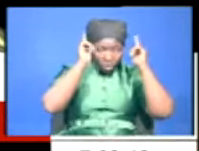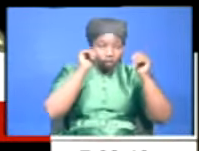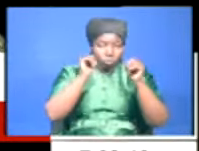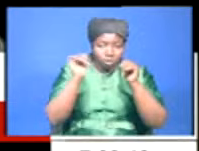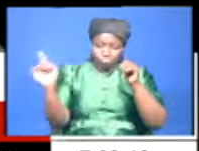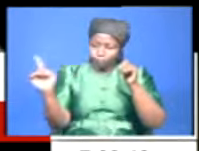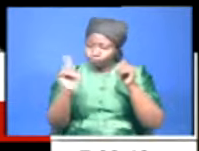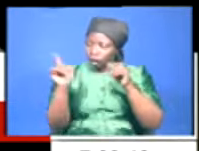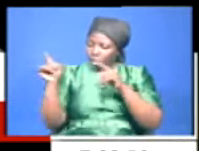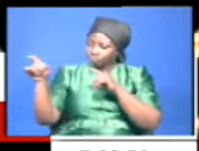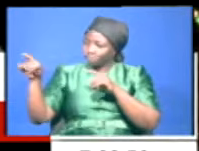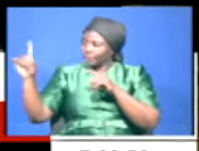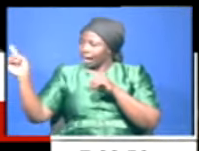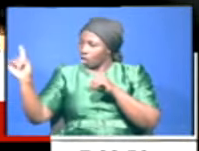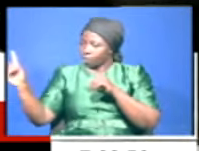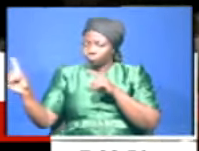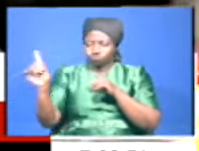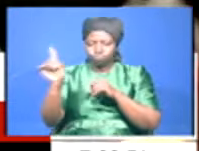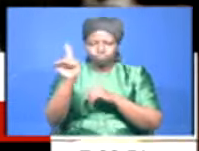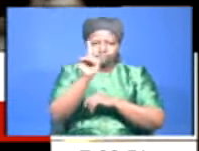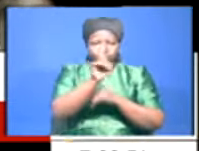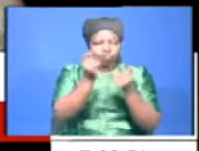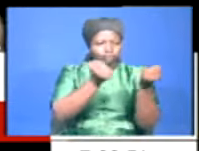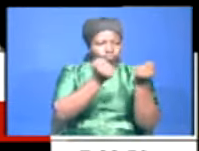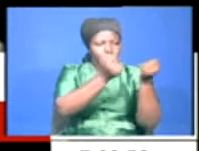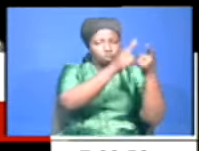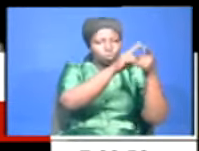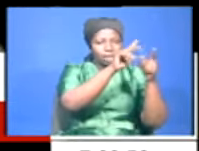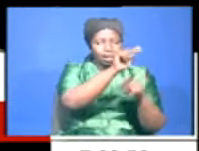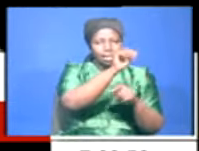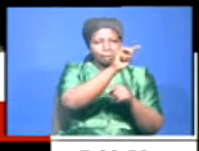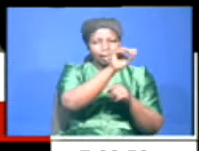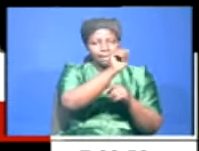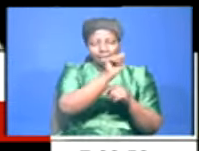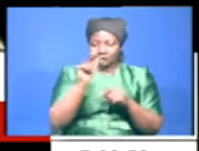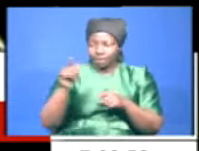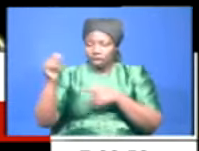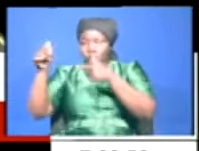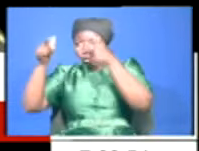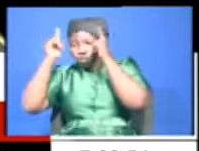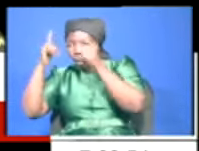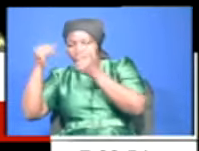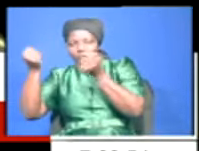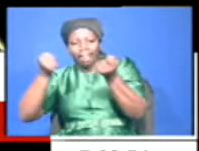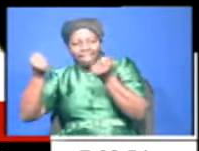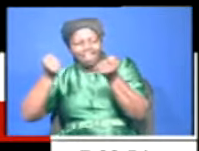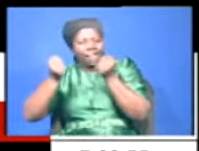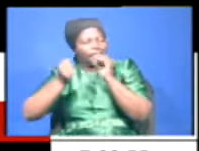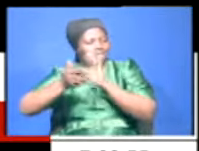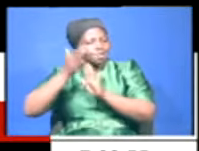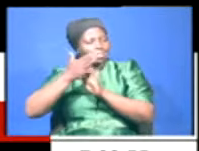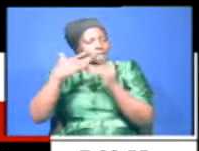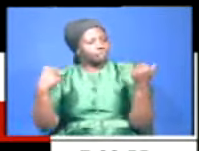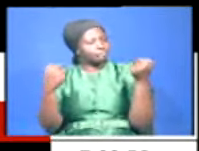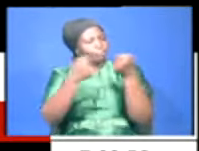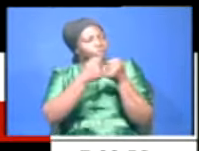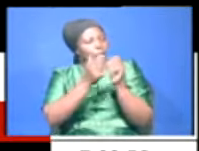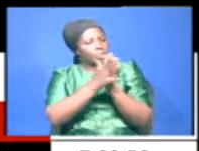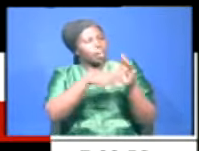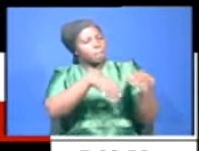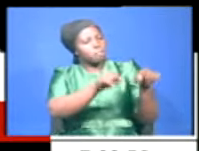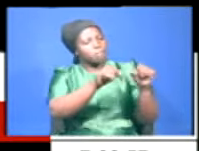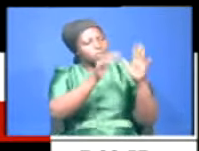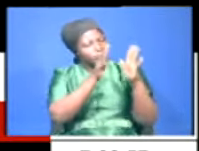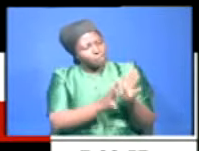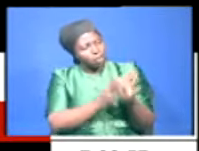Namanga. Imeweza kuja kwa mwendo wa kasi ambapo imepatana na watu wa bodaboda aliye kando kwa barabara,